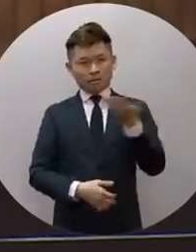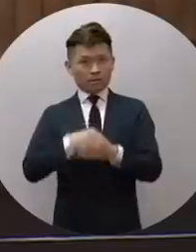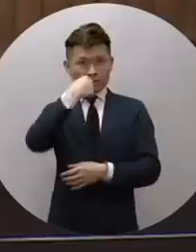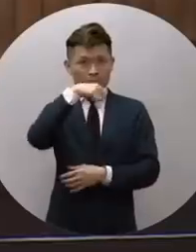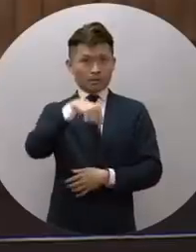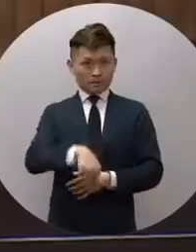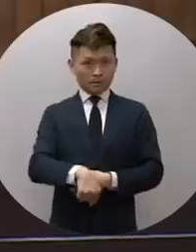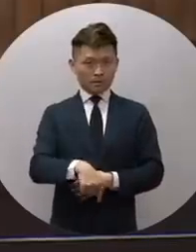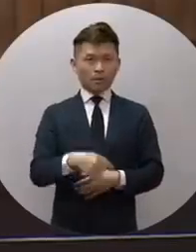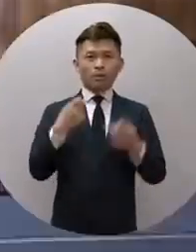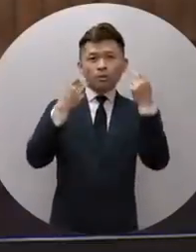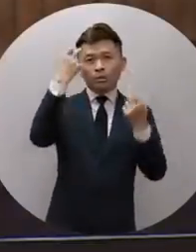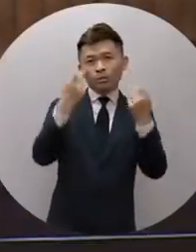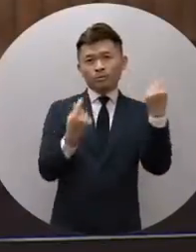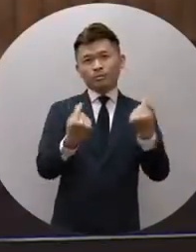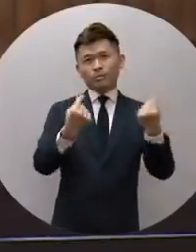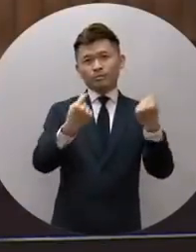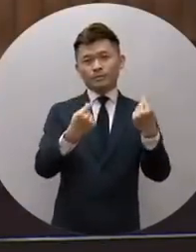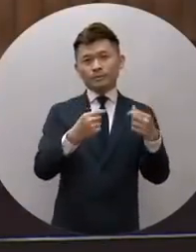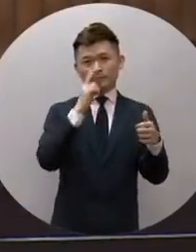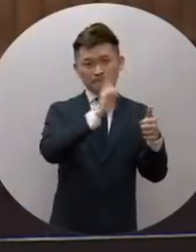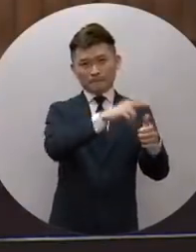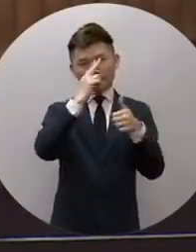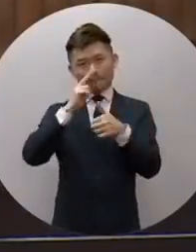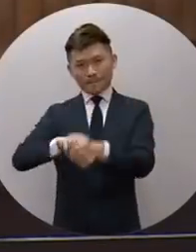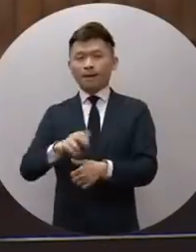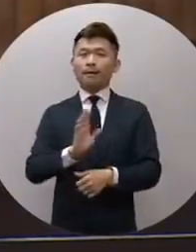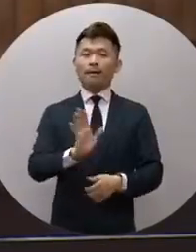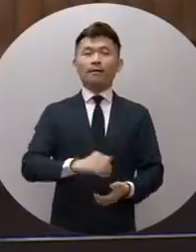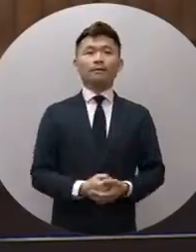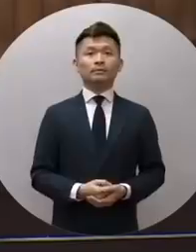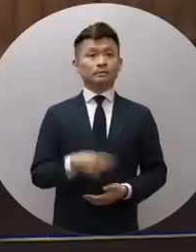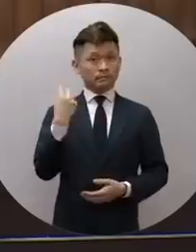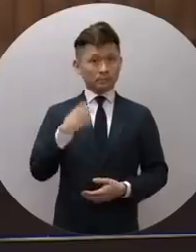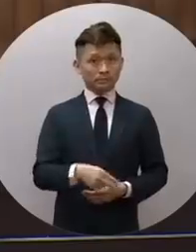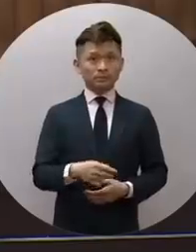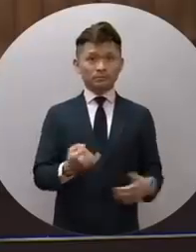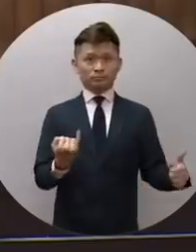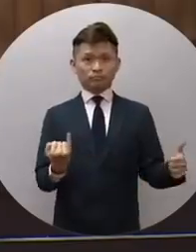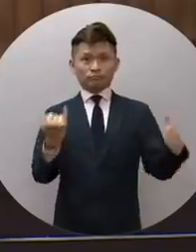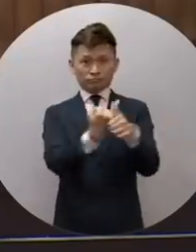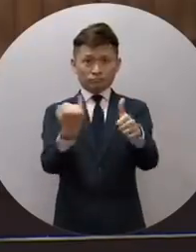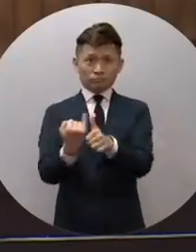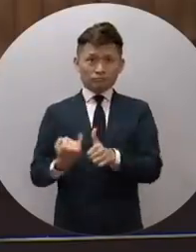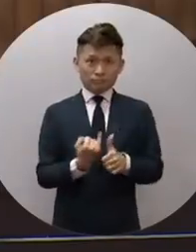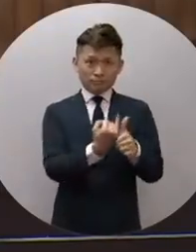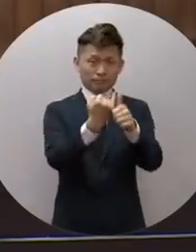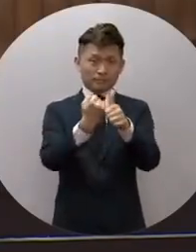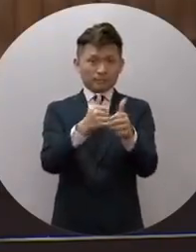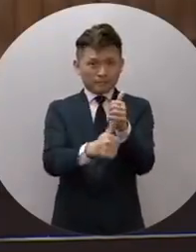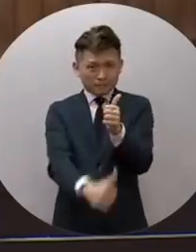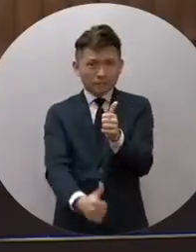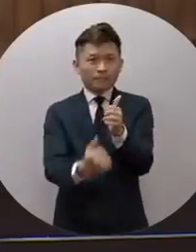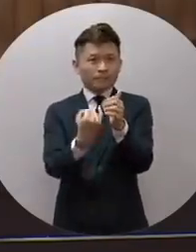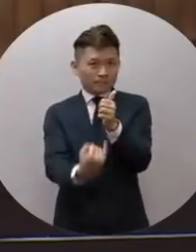弟亲兄弟，何必骨肉亲？何况经由通婚，孕育二代、